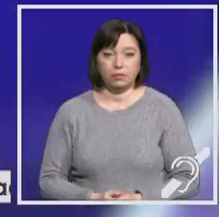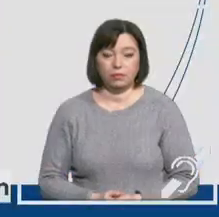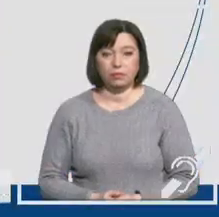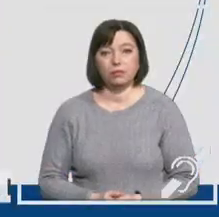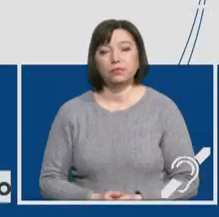da